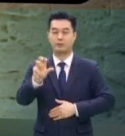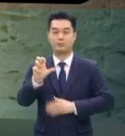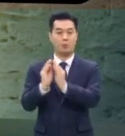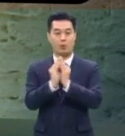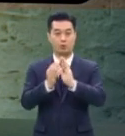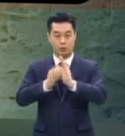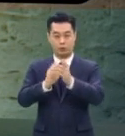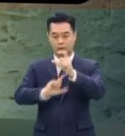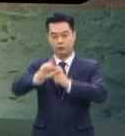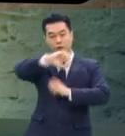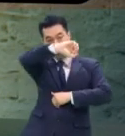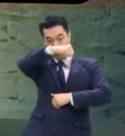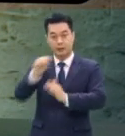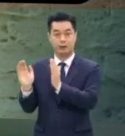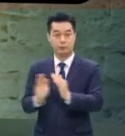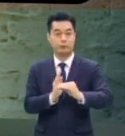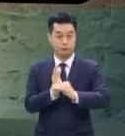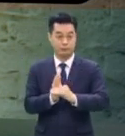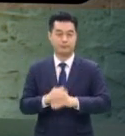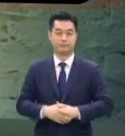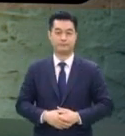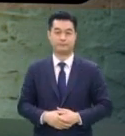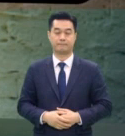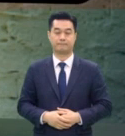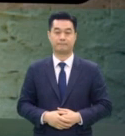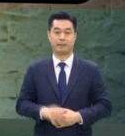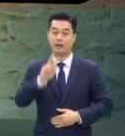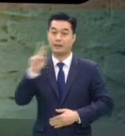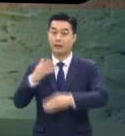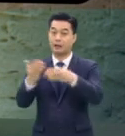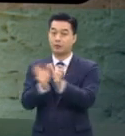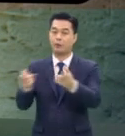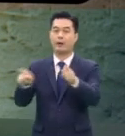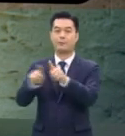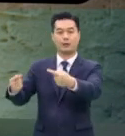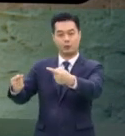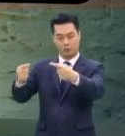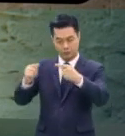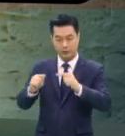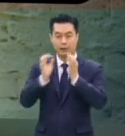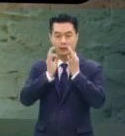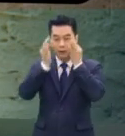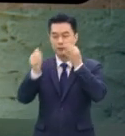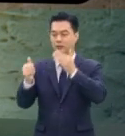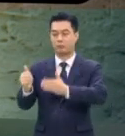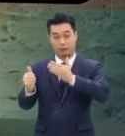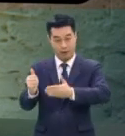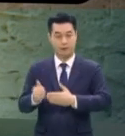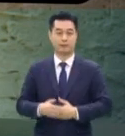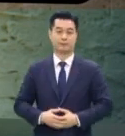조언의 추경 편성을 준비중입니다 야당도 함께 동참해 주시기를 간곡히